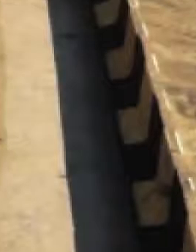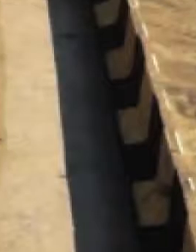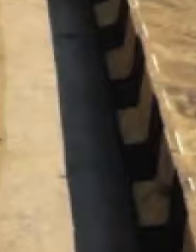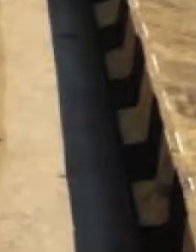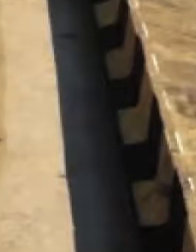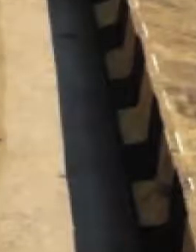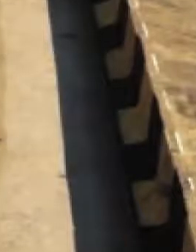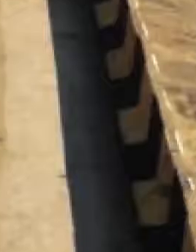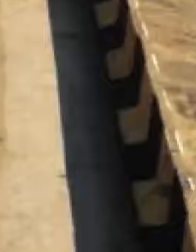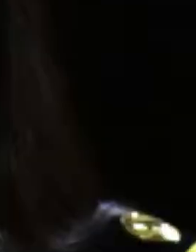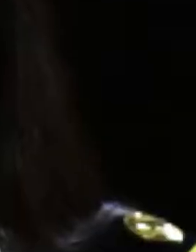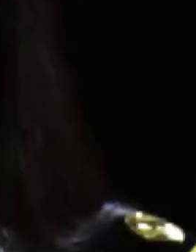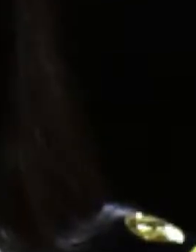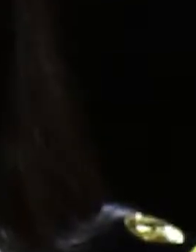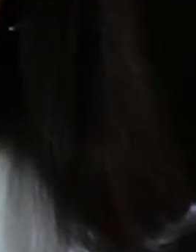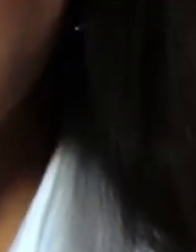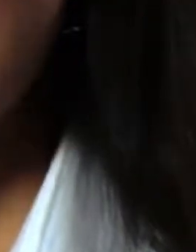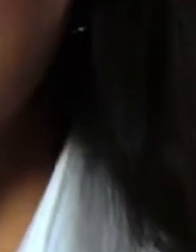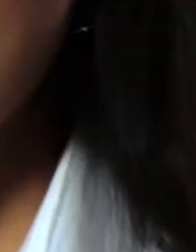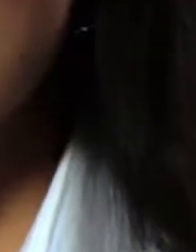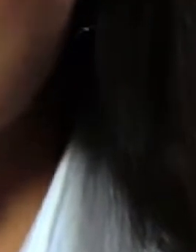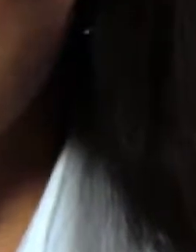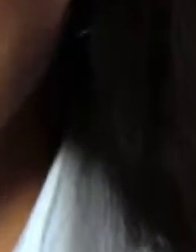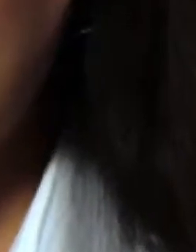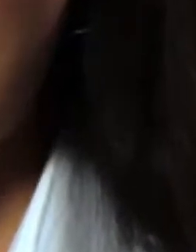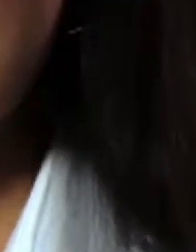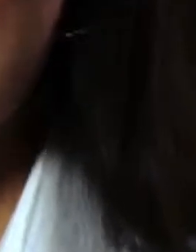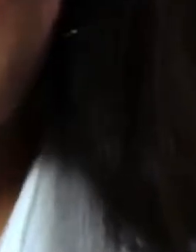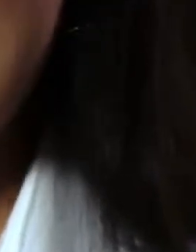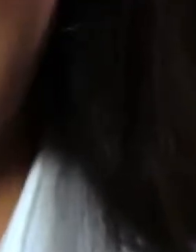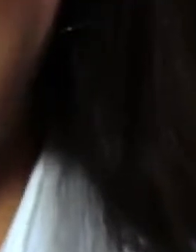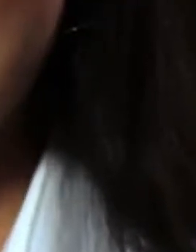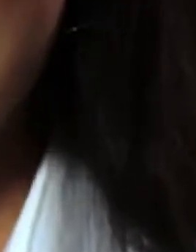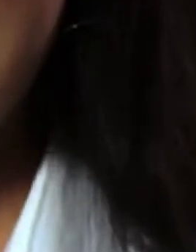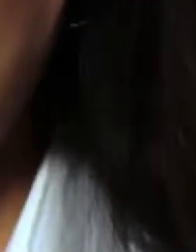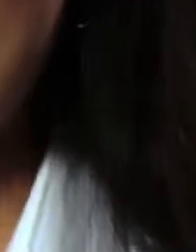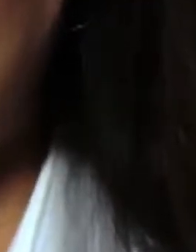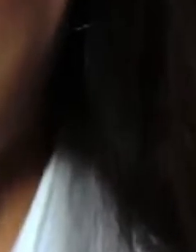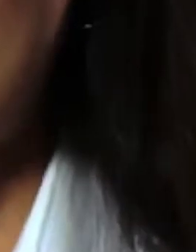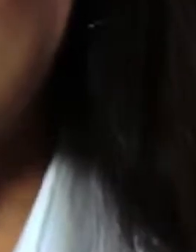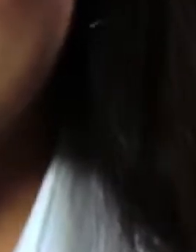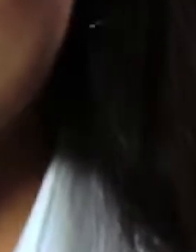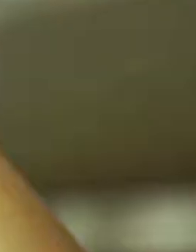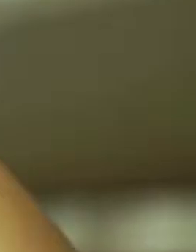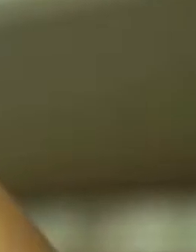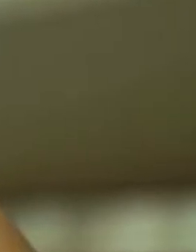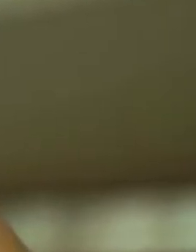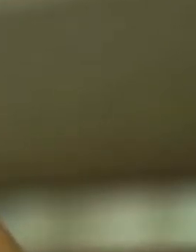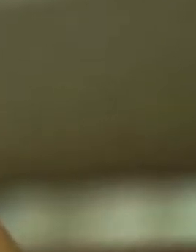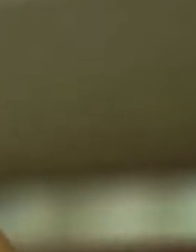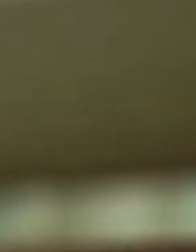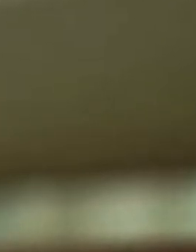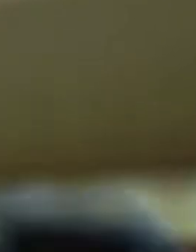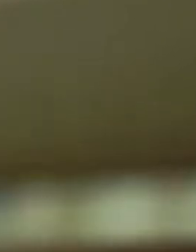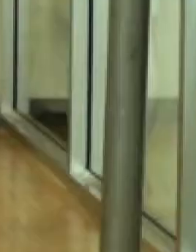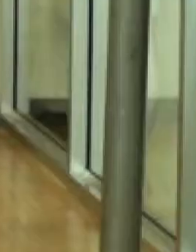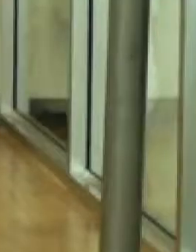10 9 8 7 6 5 4 สวัสดีครับรถผมเสีย เดี๋ยวรบกวนผู้ใช้ทางนั่งรอในรถสักครู่นะคะเดี๋ยวจะรีบประสานงานเจ้าหน้าที่ให้ค่ะ